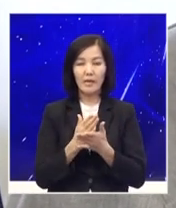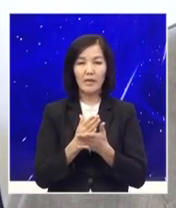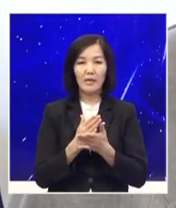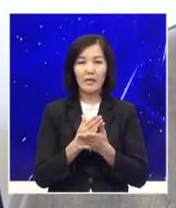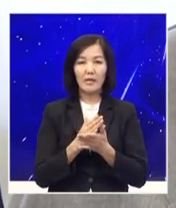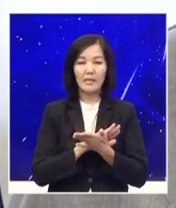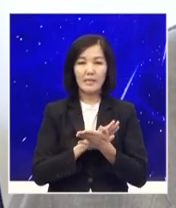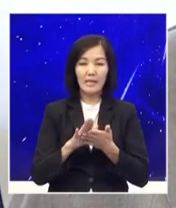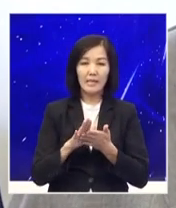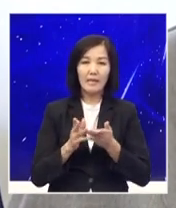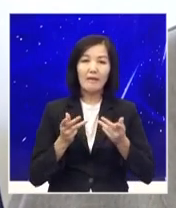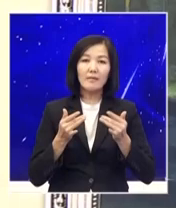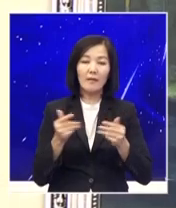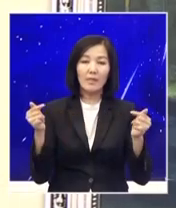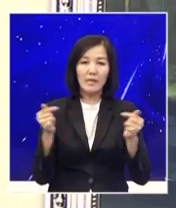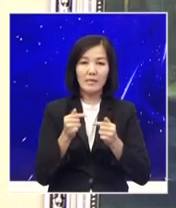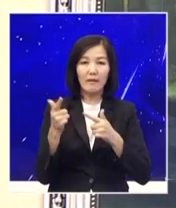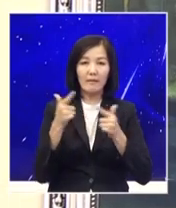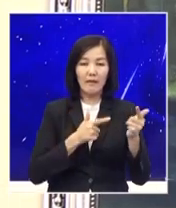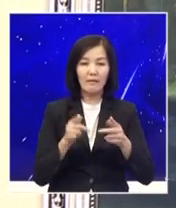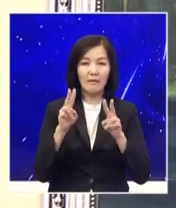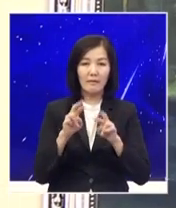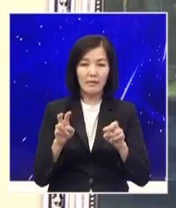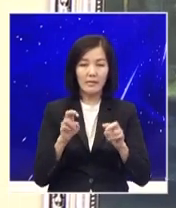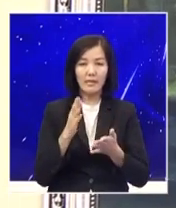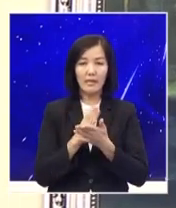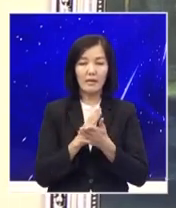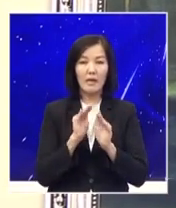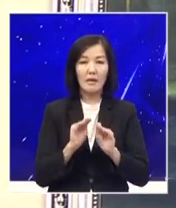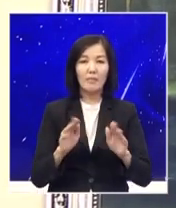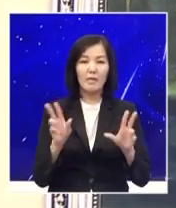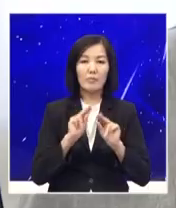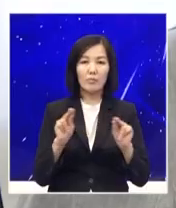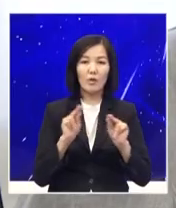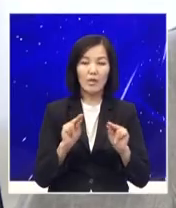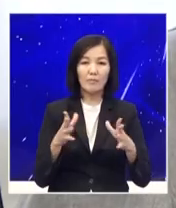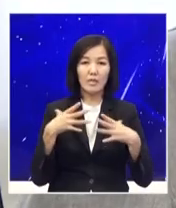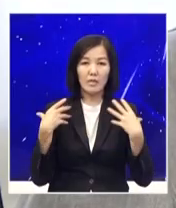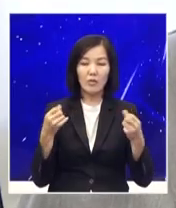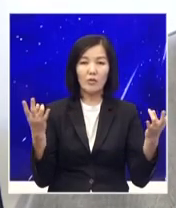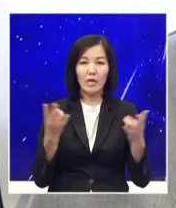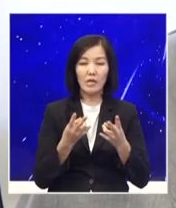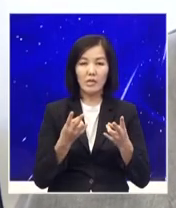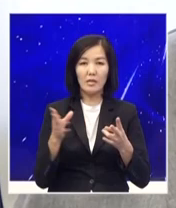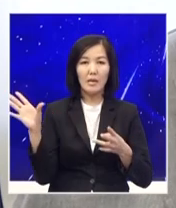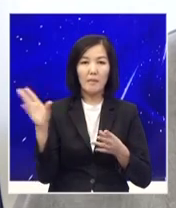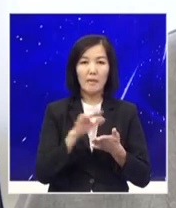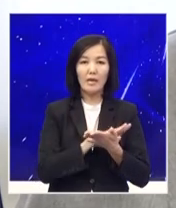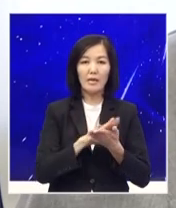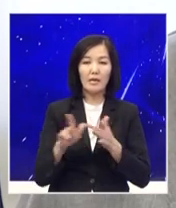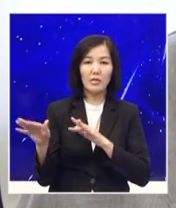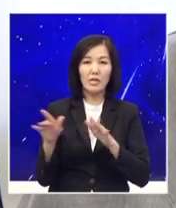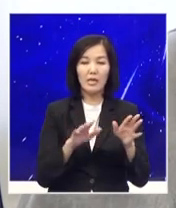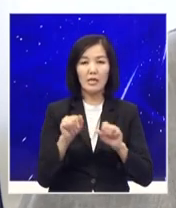санитарлық талаптарға сәйкестігін дайындалып атыр. Баланың және педагогтың денсаулығына қажетті, яғни барлық санитарлық